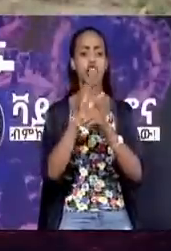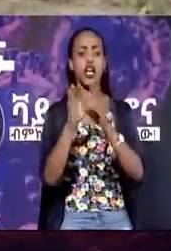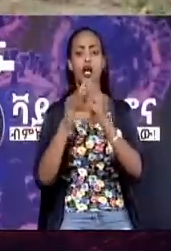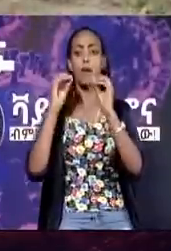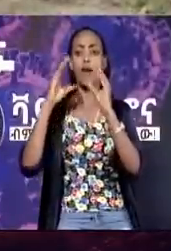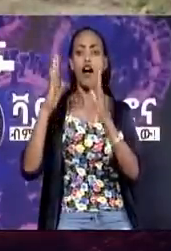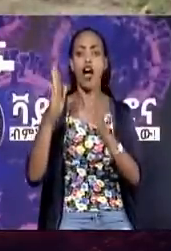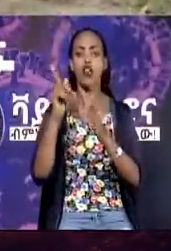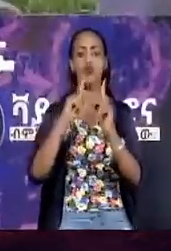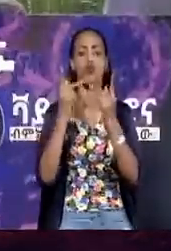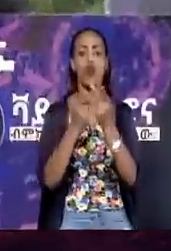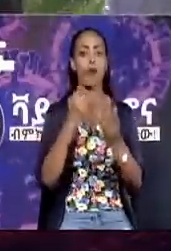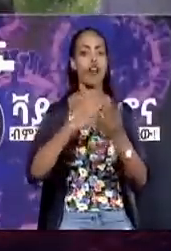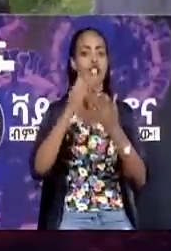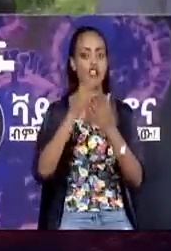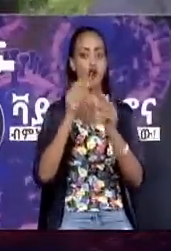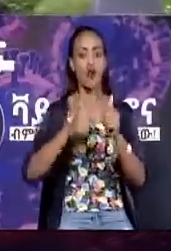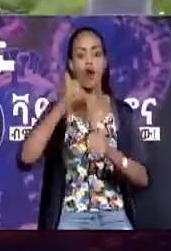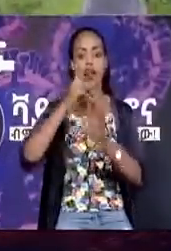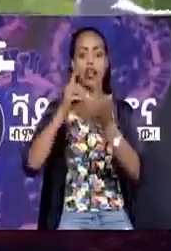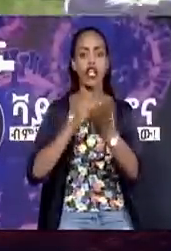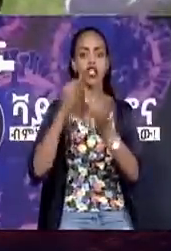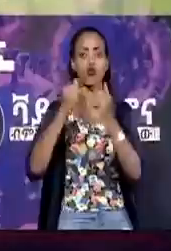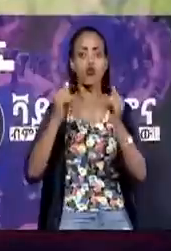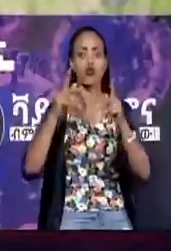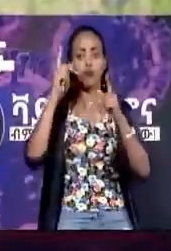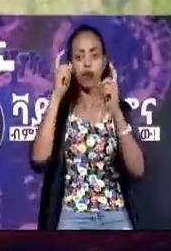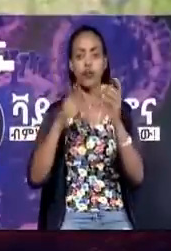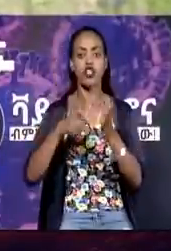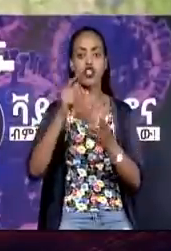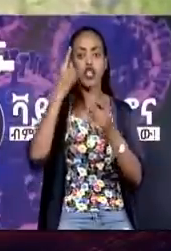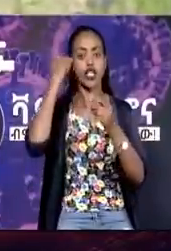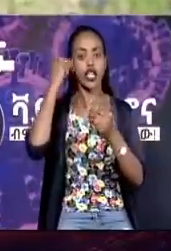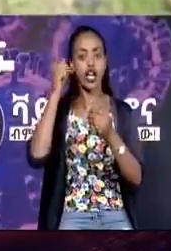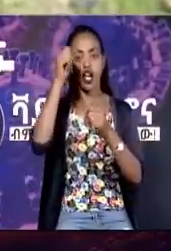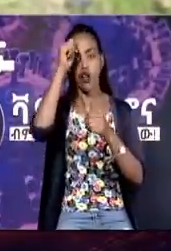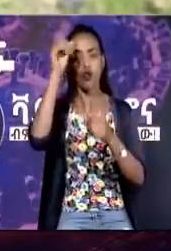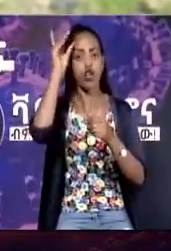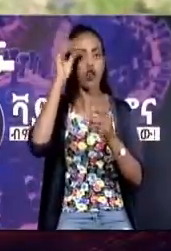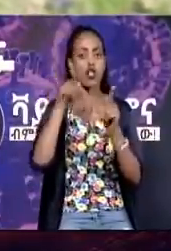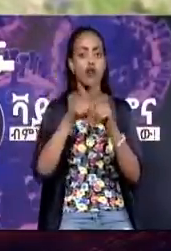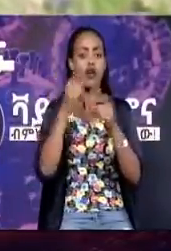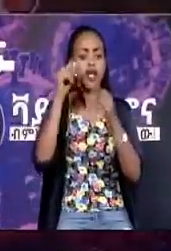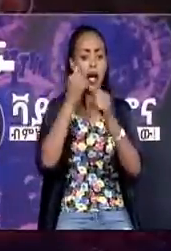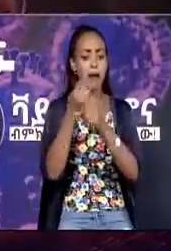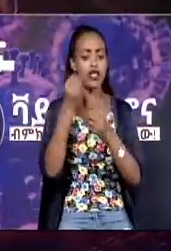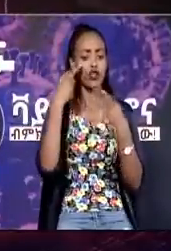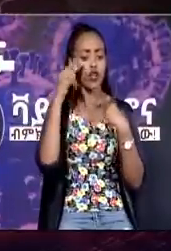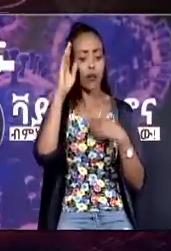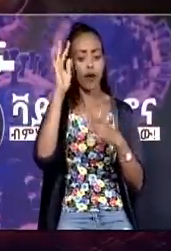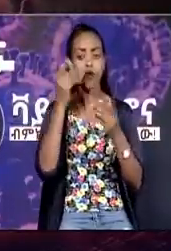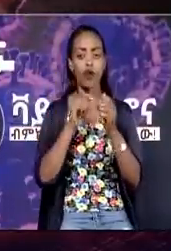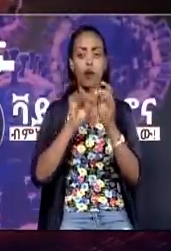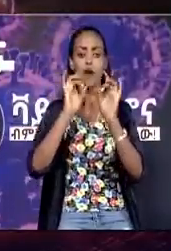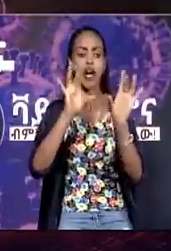اينات بروغرام ازاقا جينايز لنا وانا داركتر انستيتوت مرمر حرشا تقراي دكتر اياسو ابرها بقدي ابز عمتي رأنزل لحمان فيروس كورونا